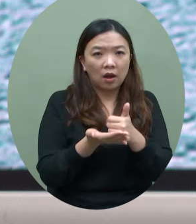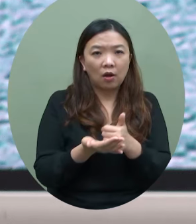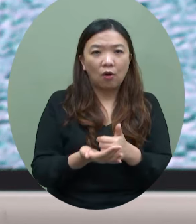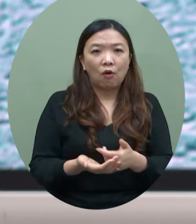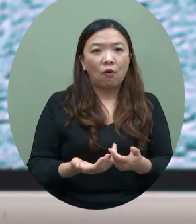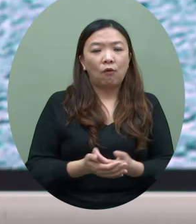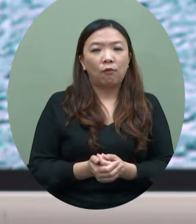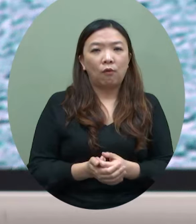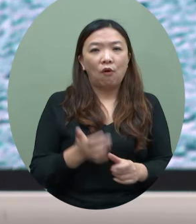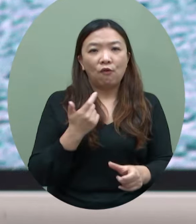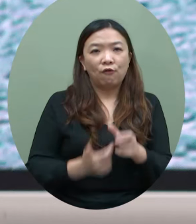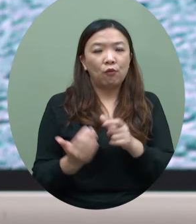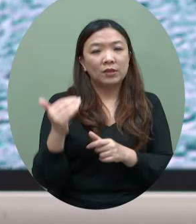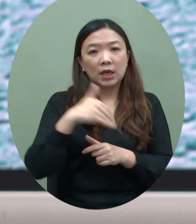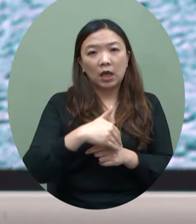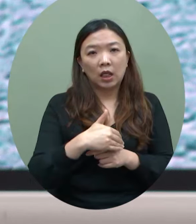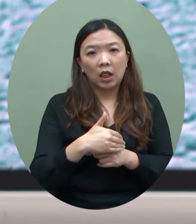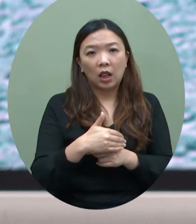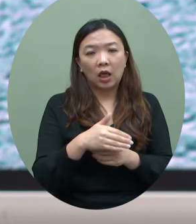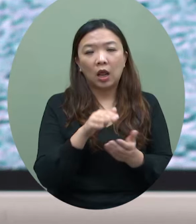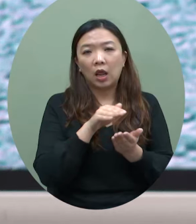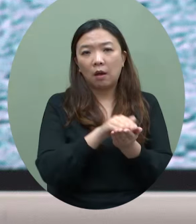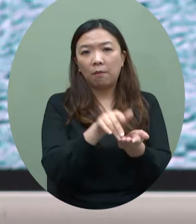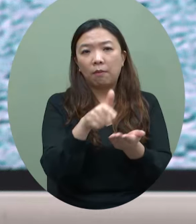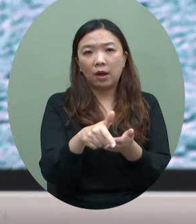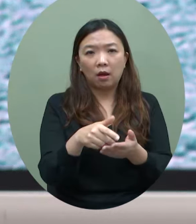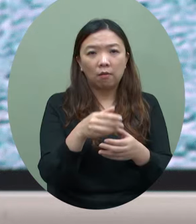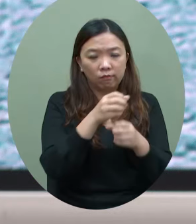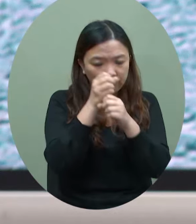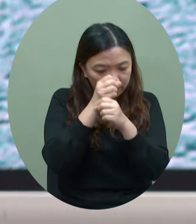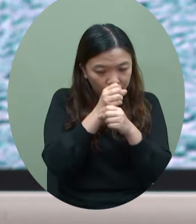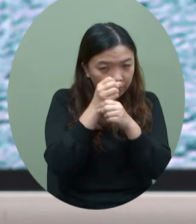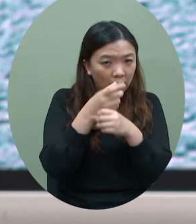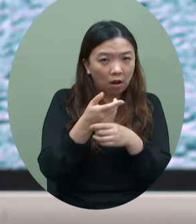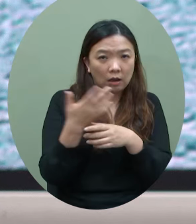樣本，然後。即係前幾日就係確診咯嚇。